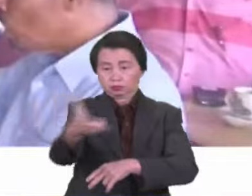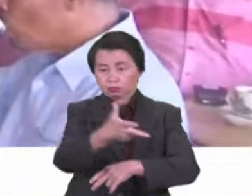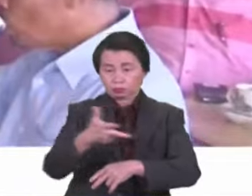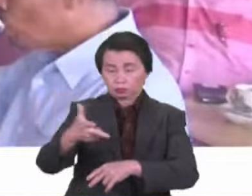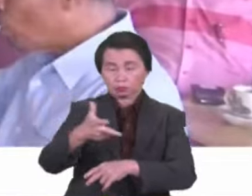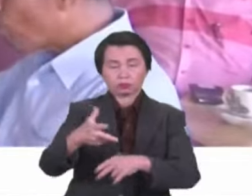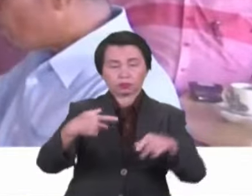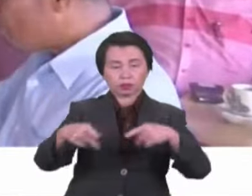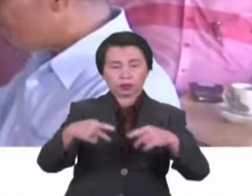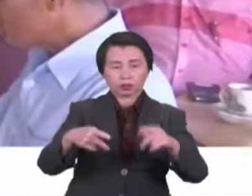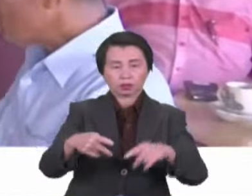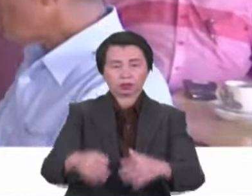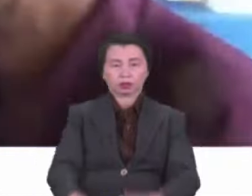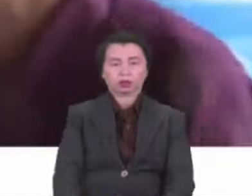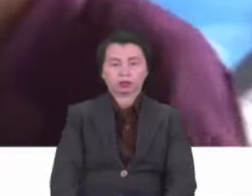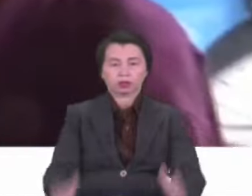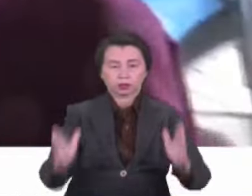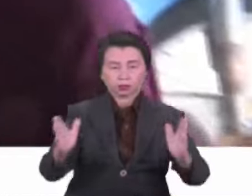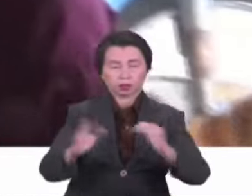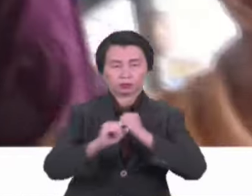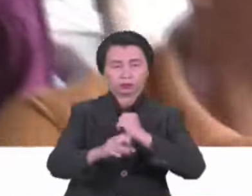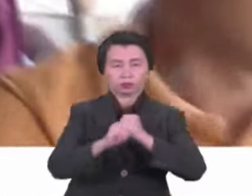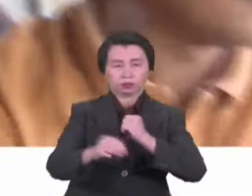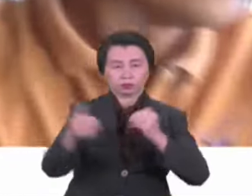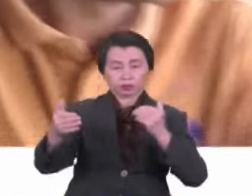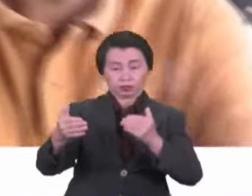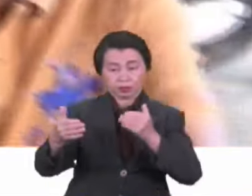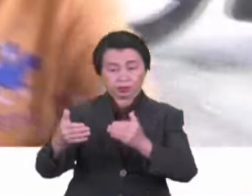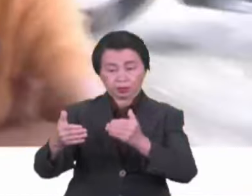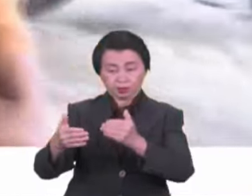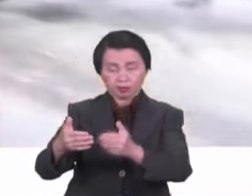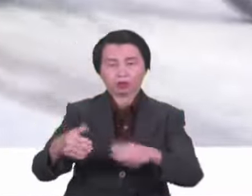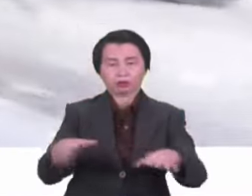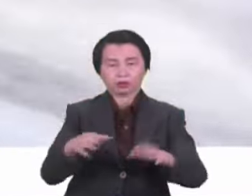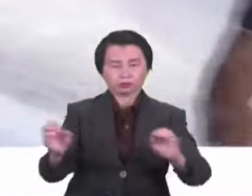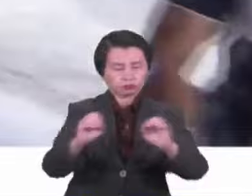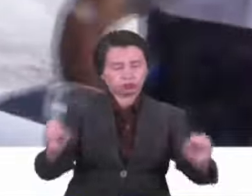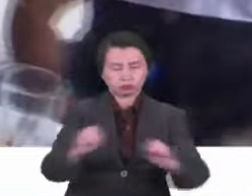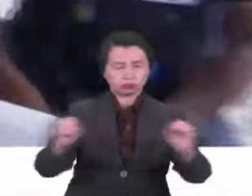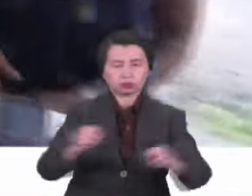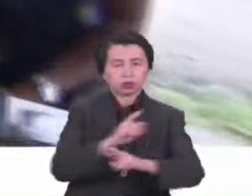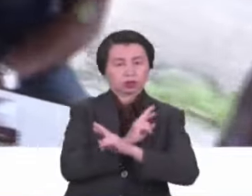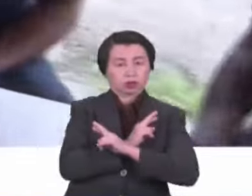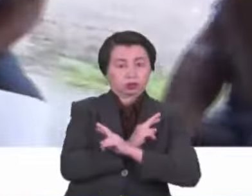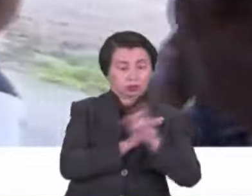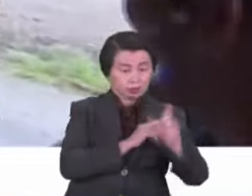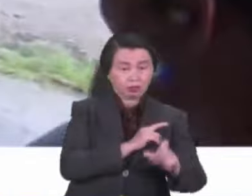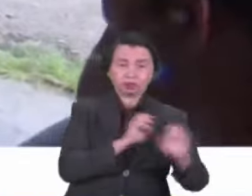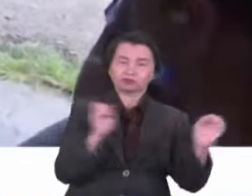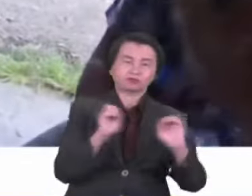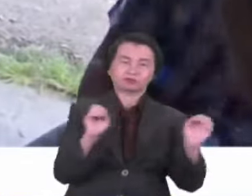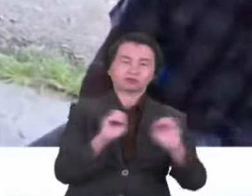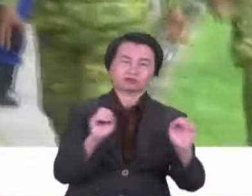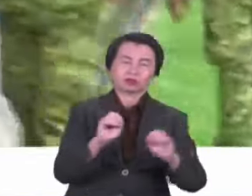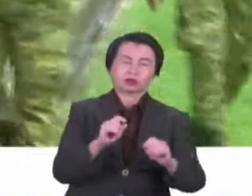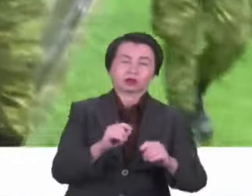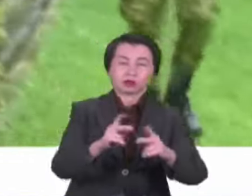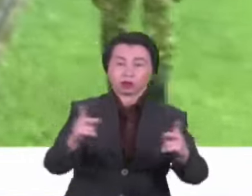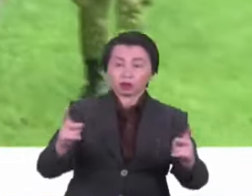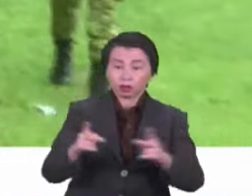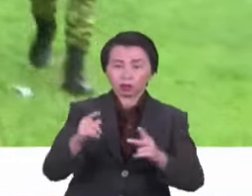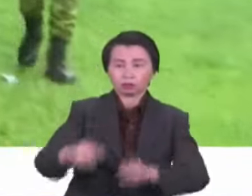pasar serta lokasi awam. Tempoh kempen yang semakin singkat membuatkan tiada istilah berehat bagi calon, apatah lagi kawasan